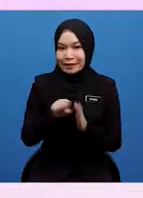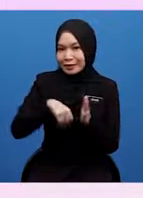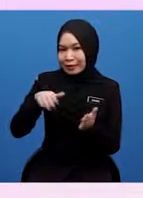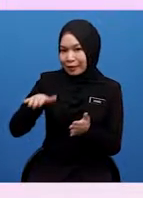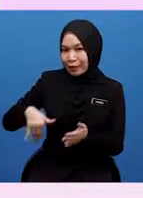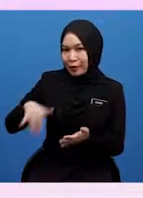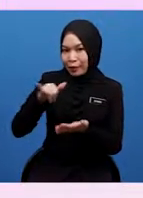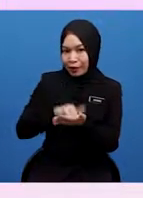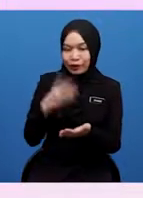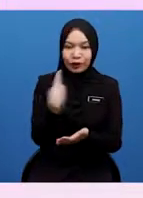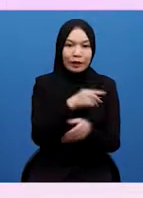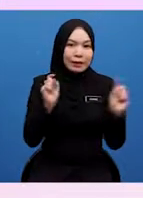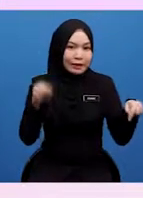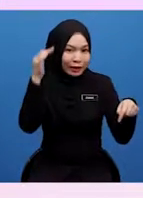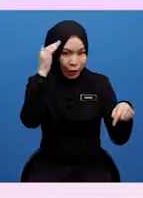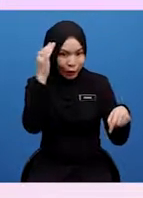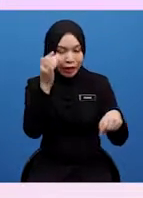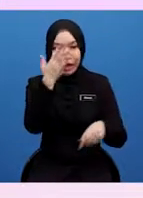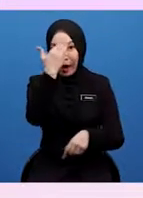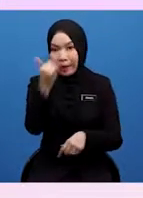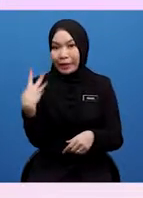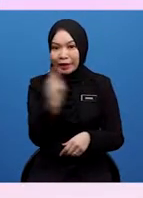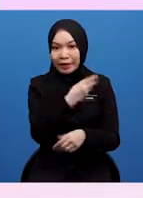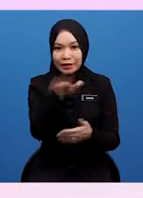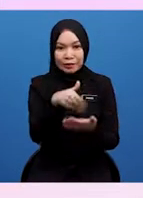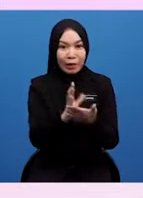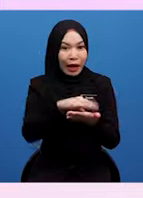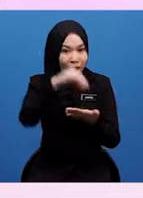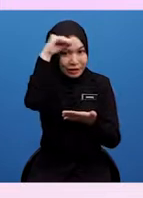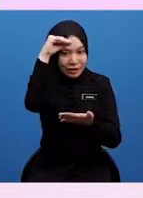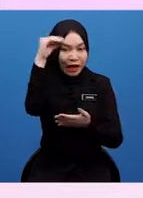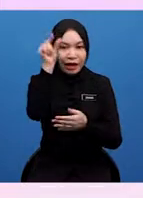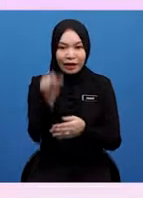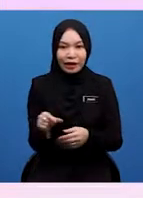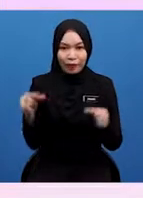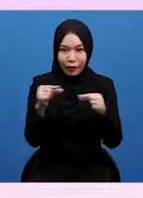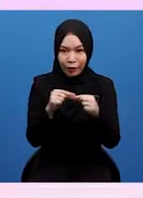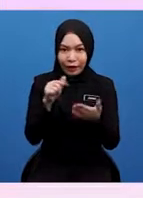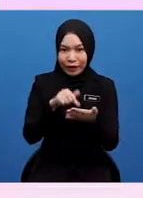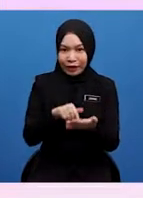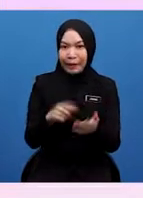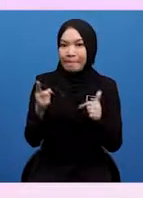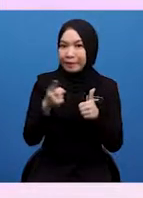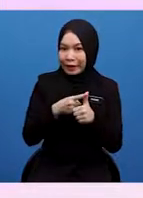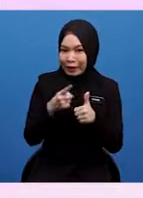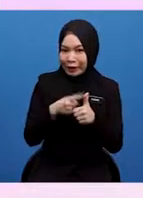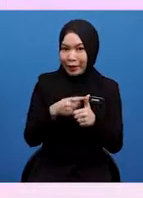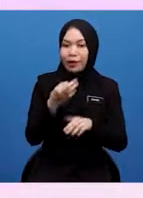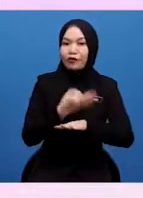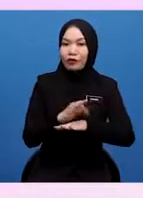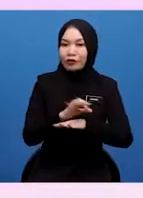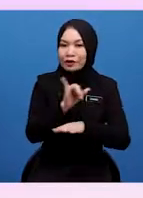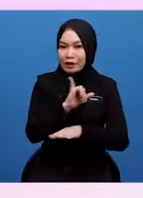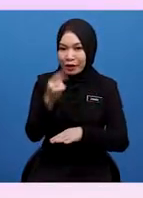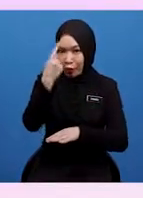perlu belajar graf gabungan. Pertama, graf gabungan berfungsi